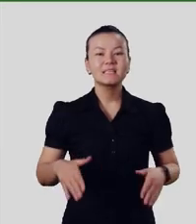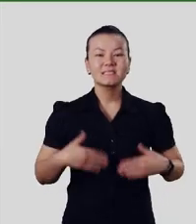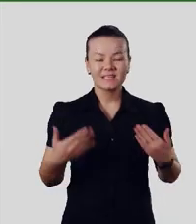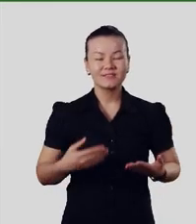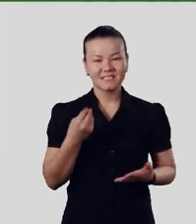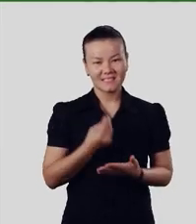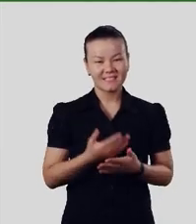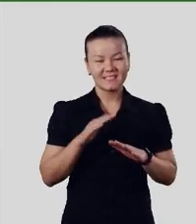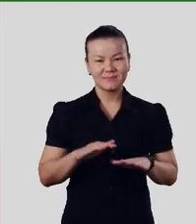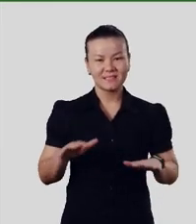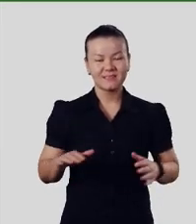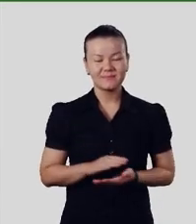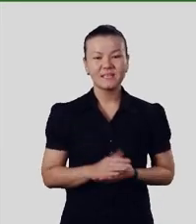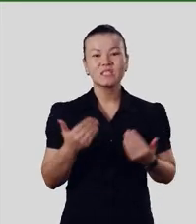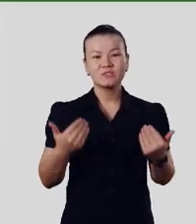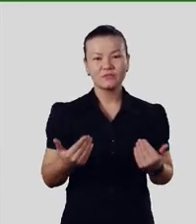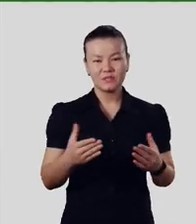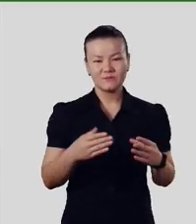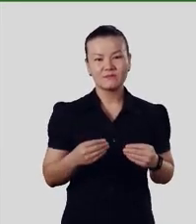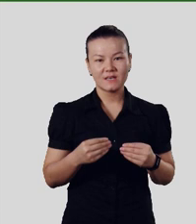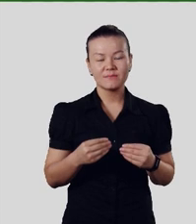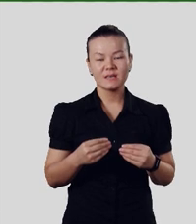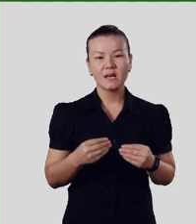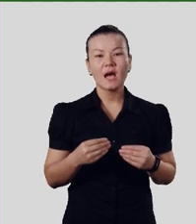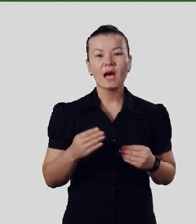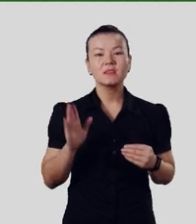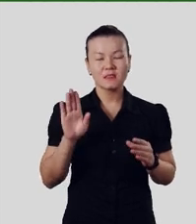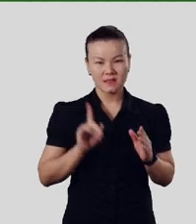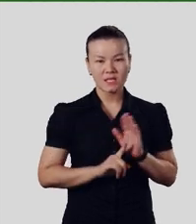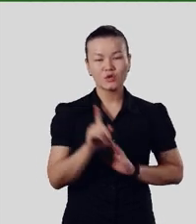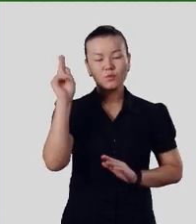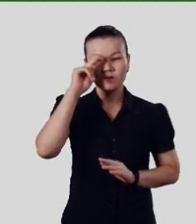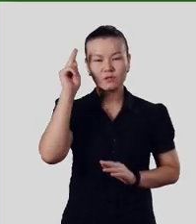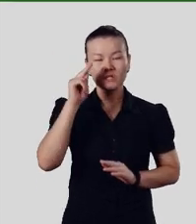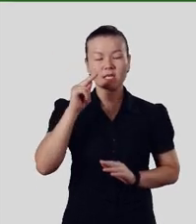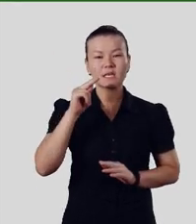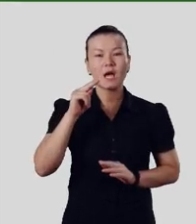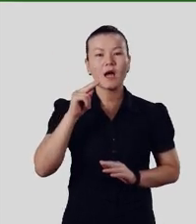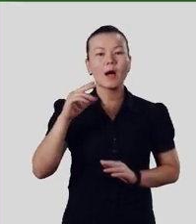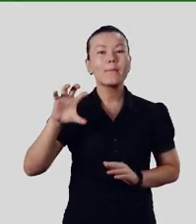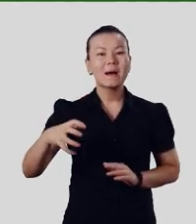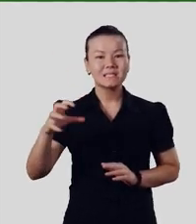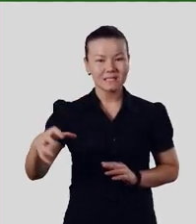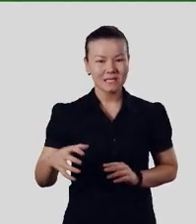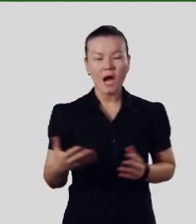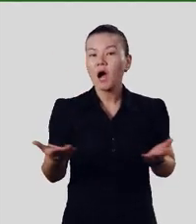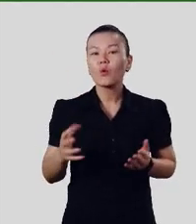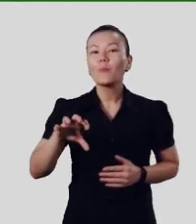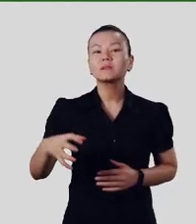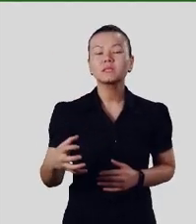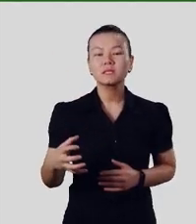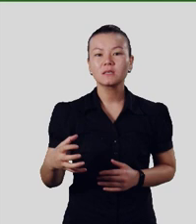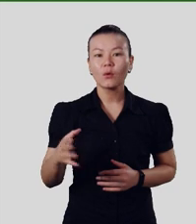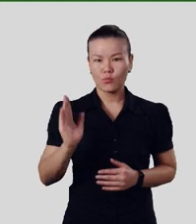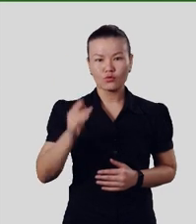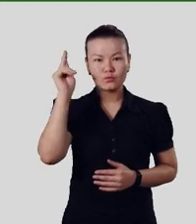Здравствуйте, дорогие ребята! Сегодня мы с вами приступаем к изучению материков. А какой именно материк мы будем